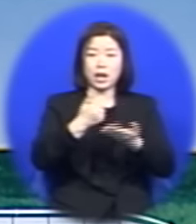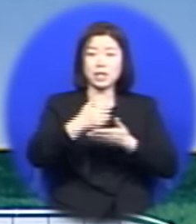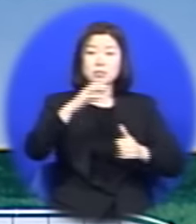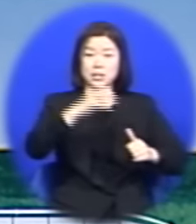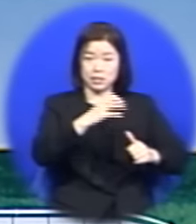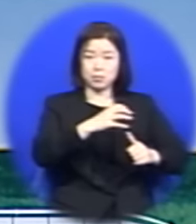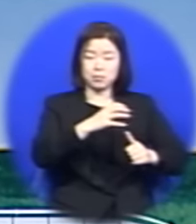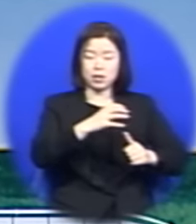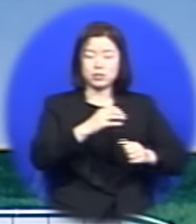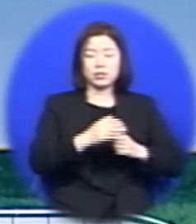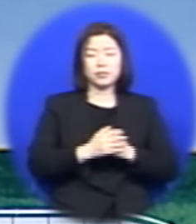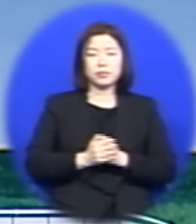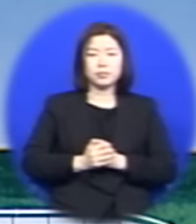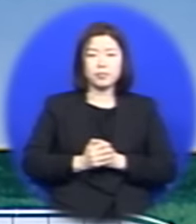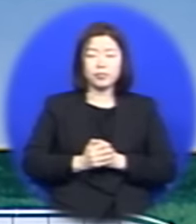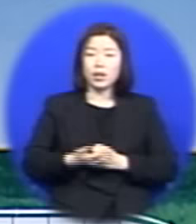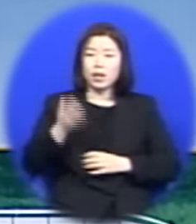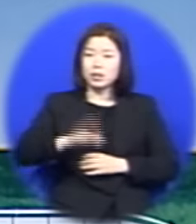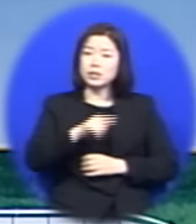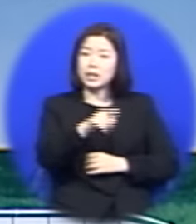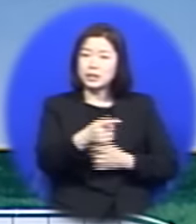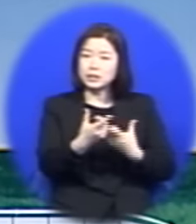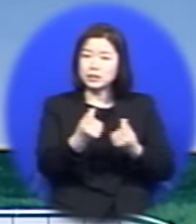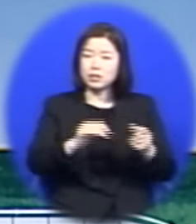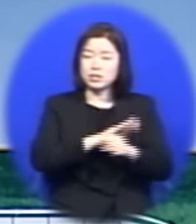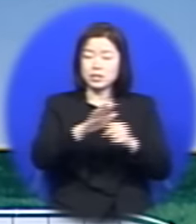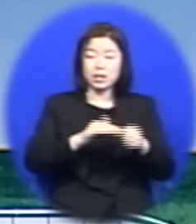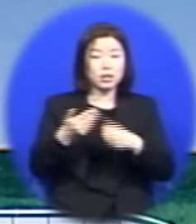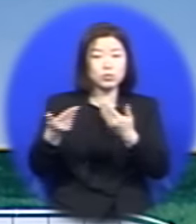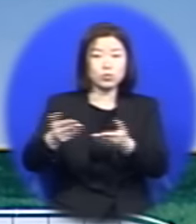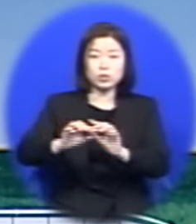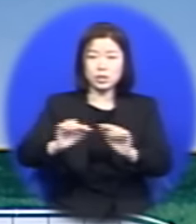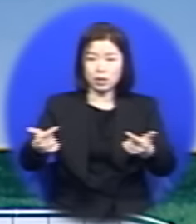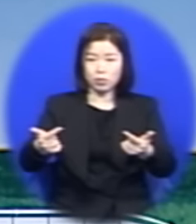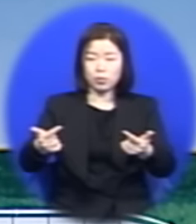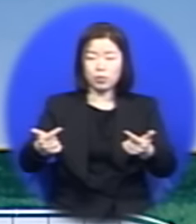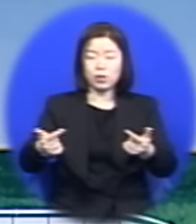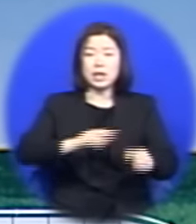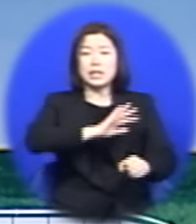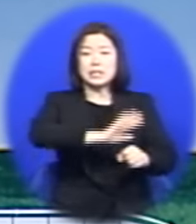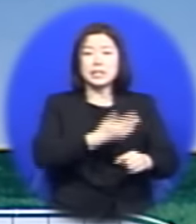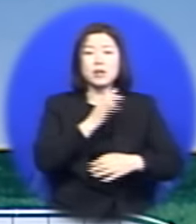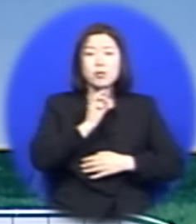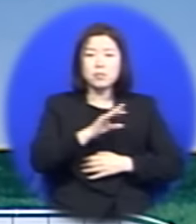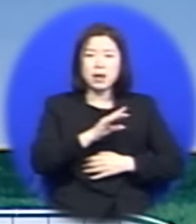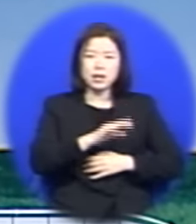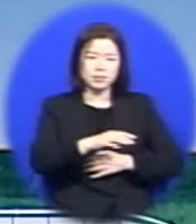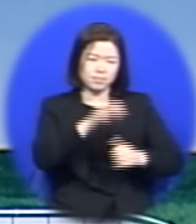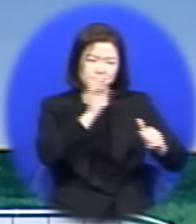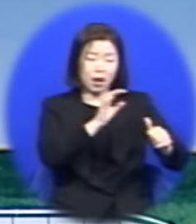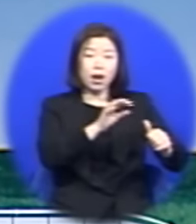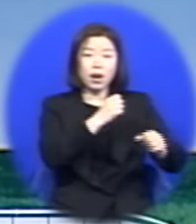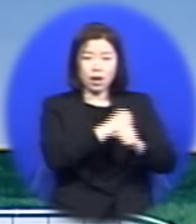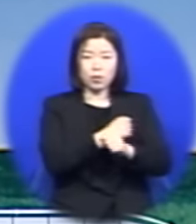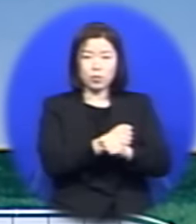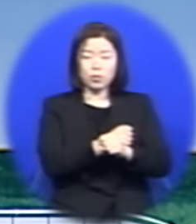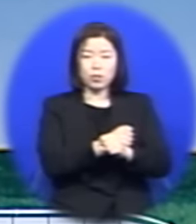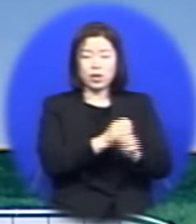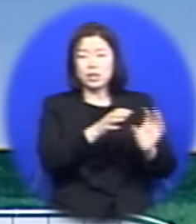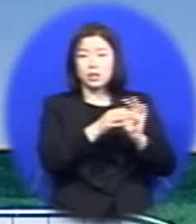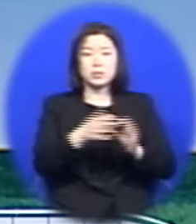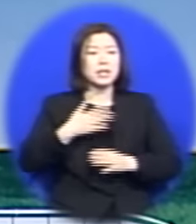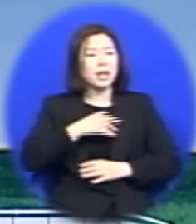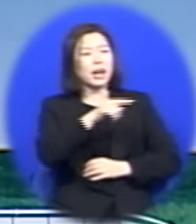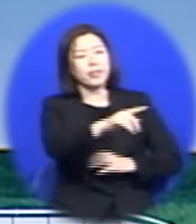책망은. 그런데 그런 사랑은 주지 않으면서 잘못만 지적하고 그러면서 내가